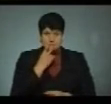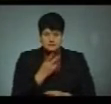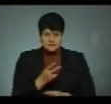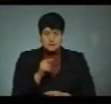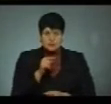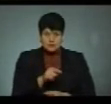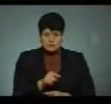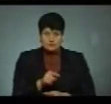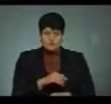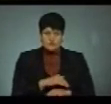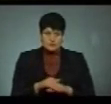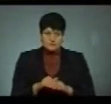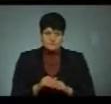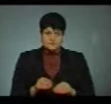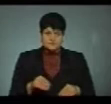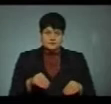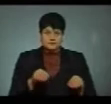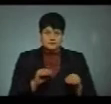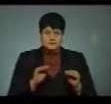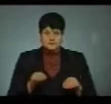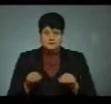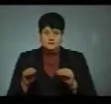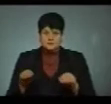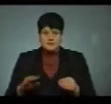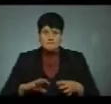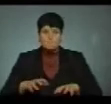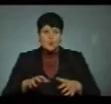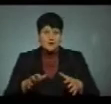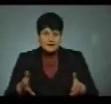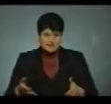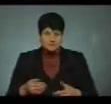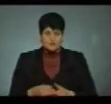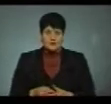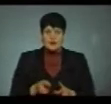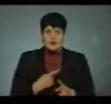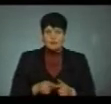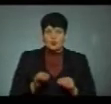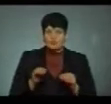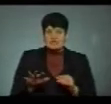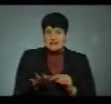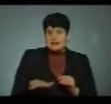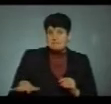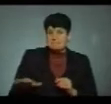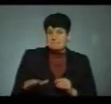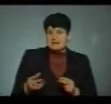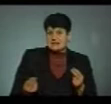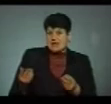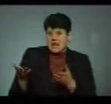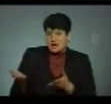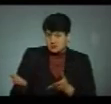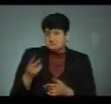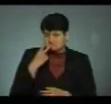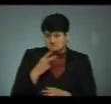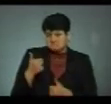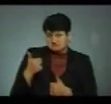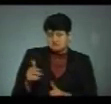дворі постелили нову бруківку, наприклад, або ж поставили майданчик, він це оцінює як